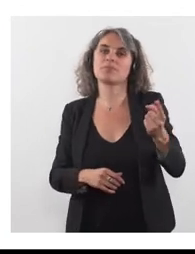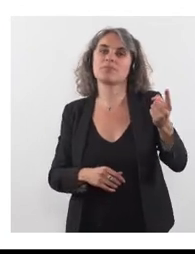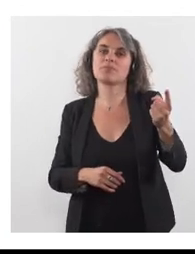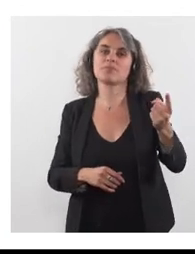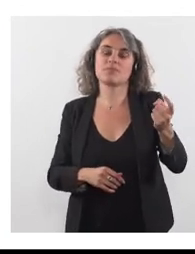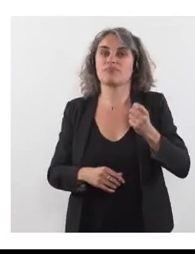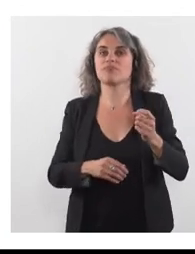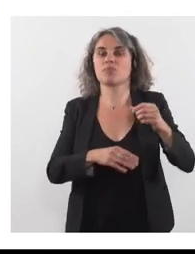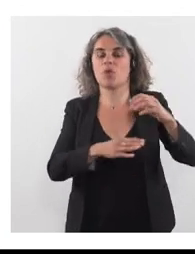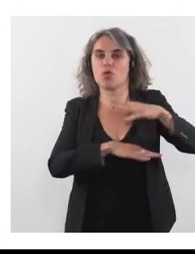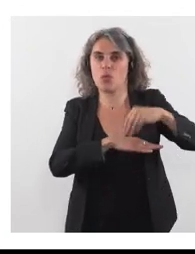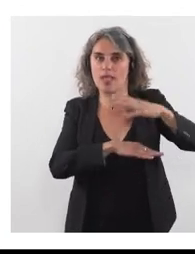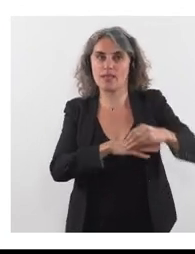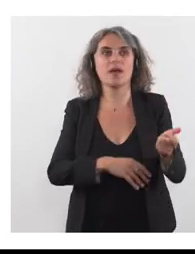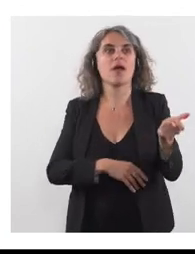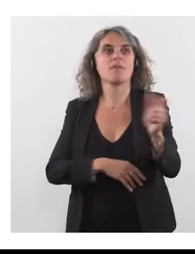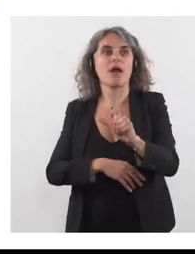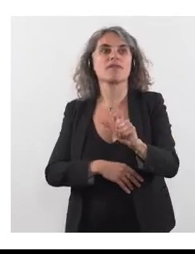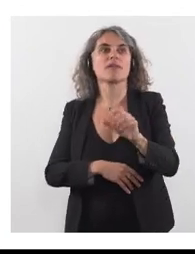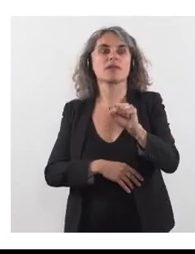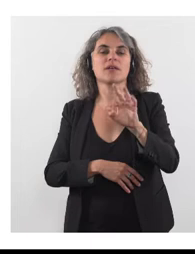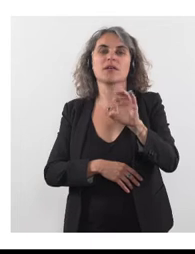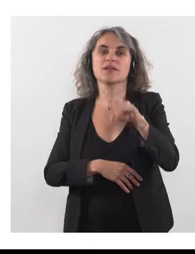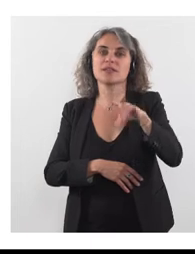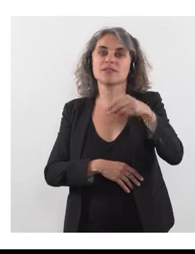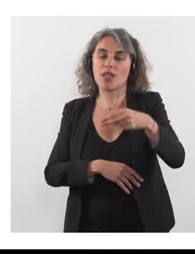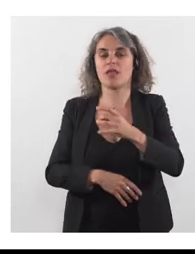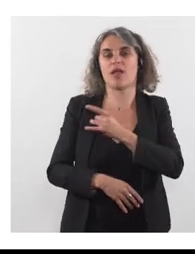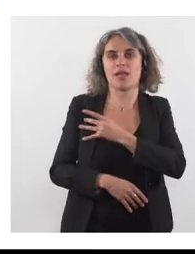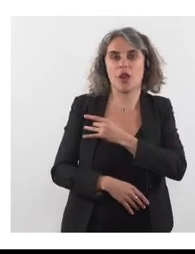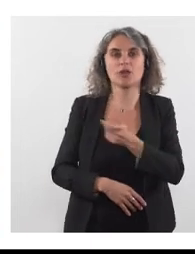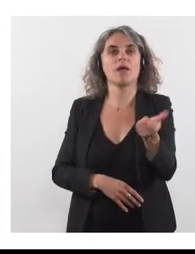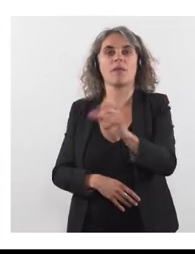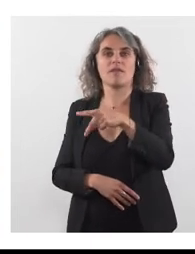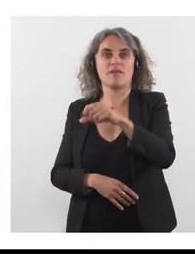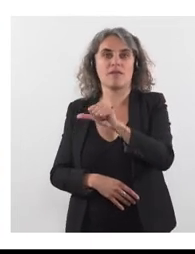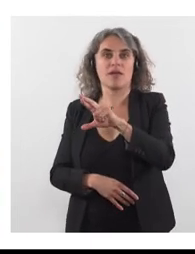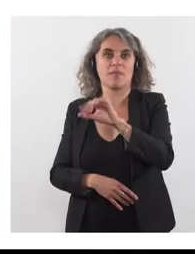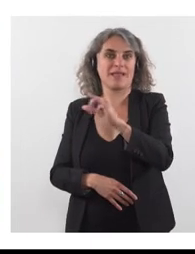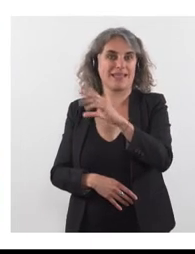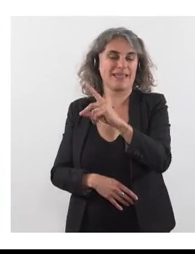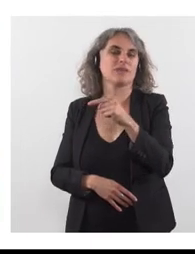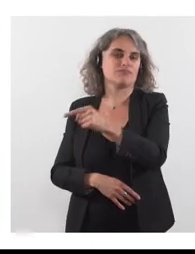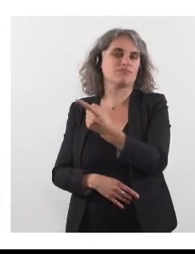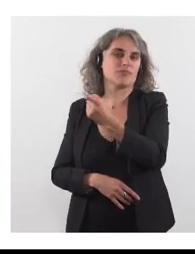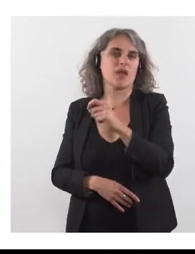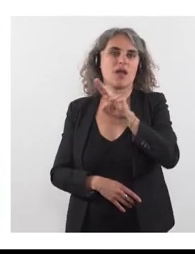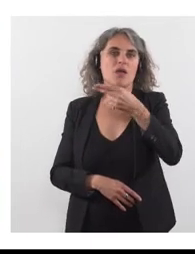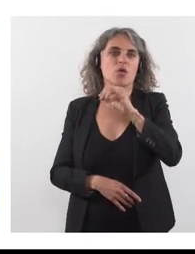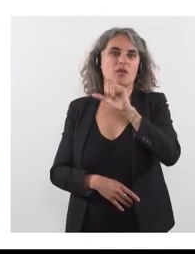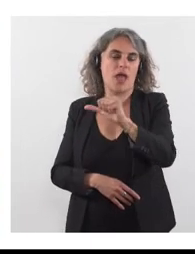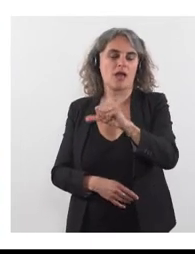l'ombudsman suédois, Stephens qui est pour la commission irlandaise et Patrick pour UNIA, le centre interfédéral